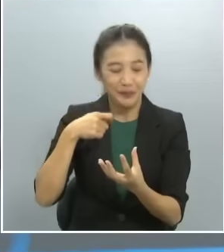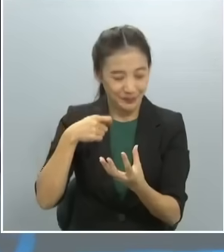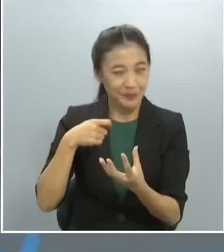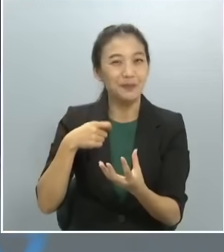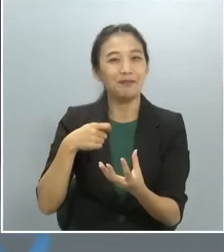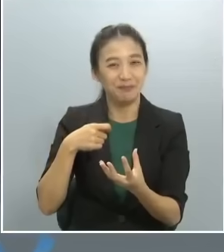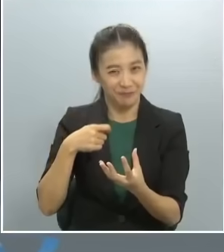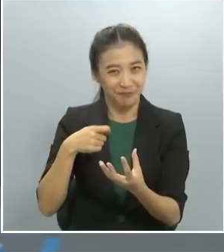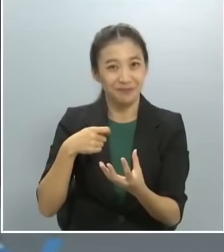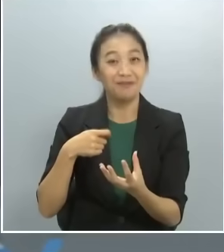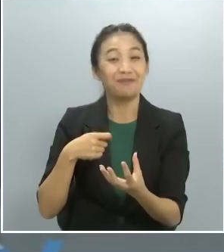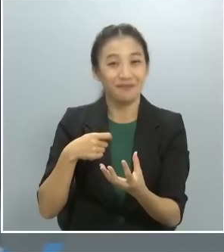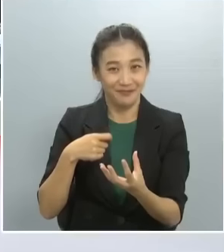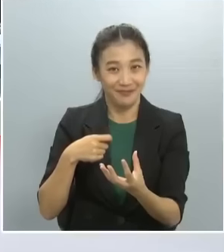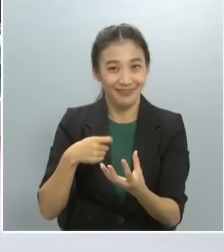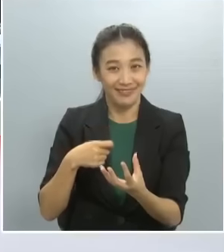บัญชา